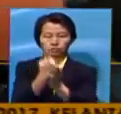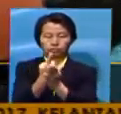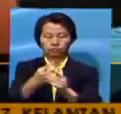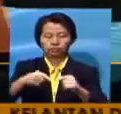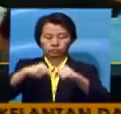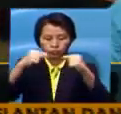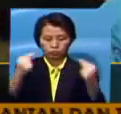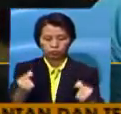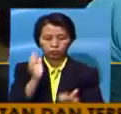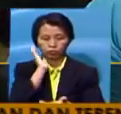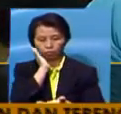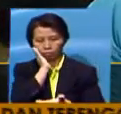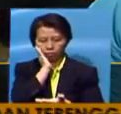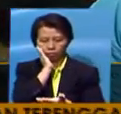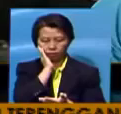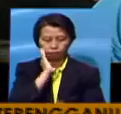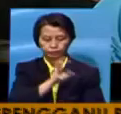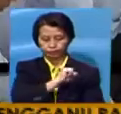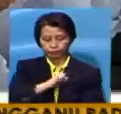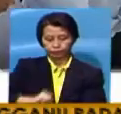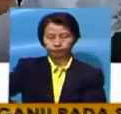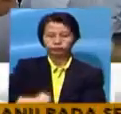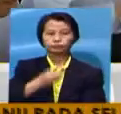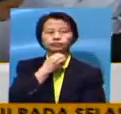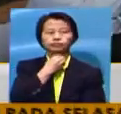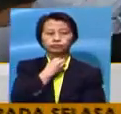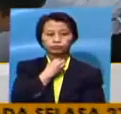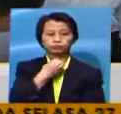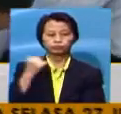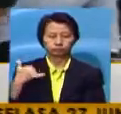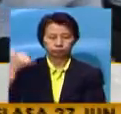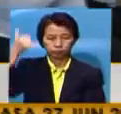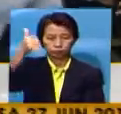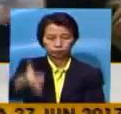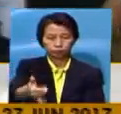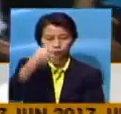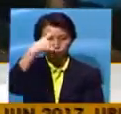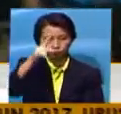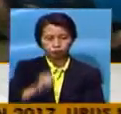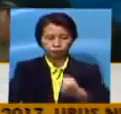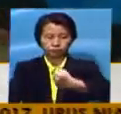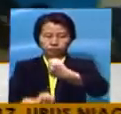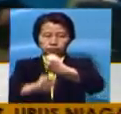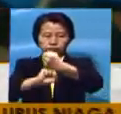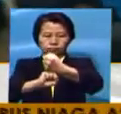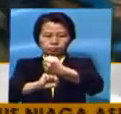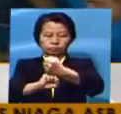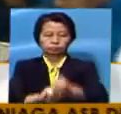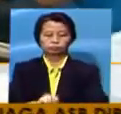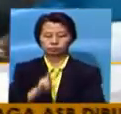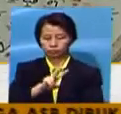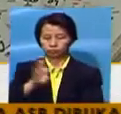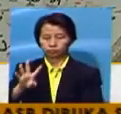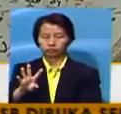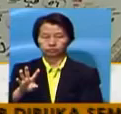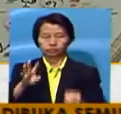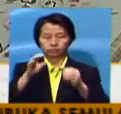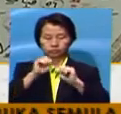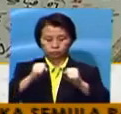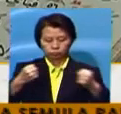Awa Sultan perak Sultan nazrin muizuddin Shah turut berangkat bagi menzahirkan sokongan 24 surah